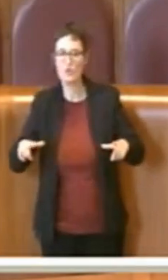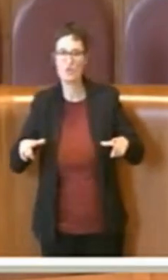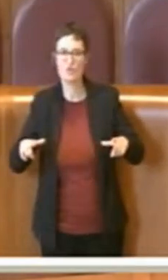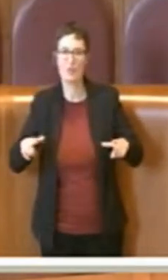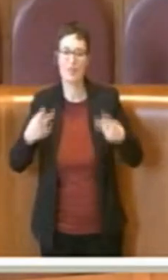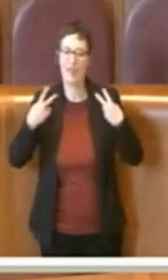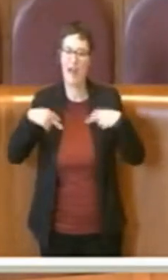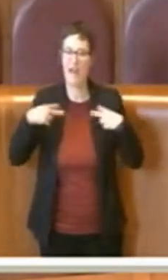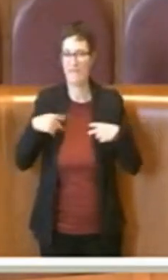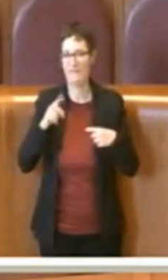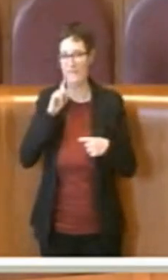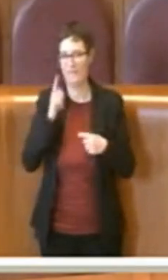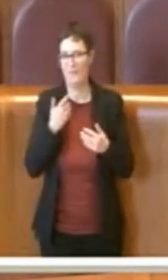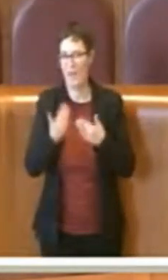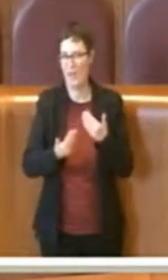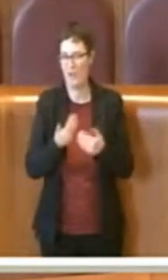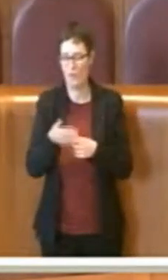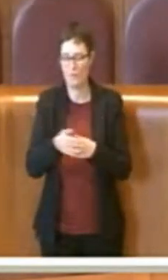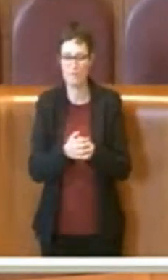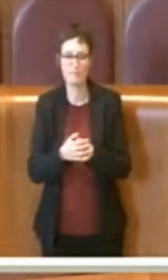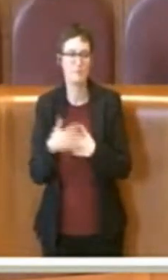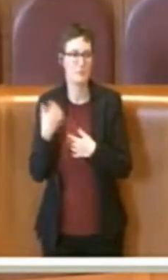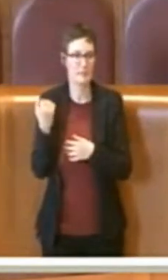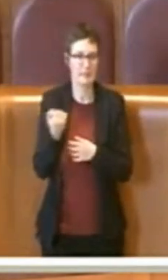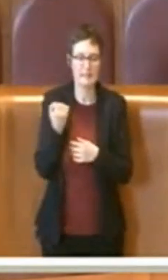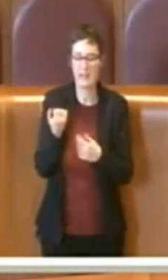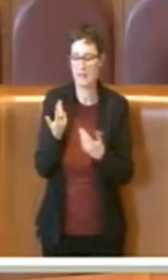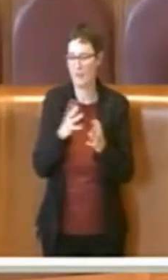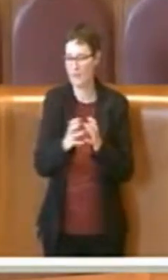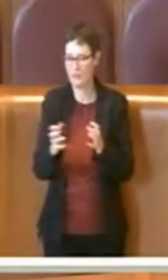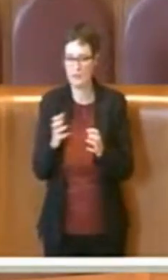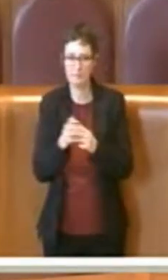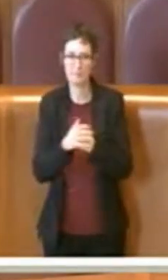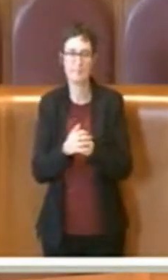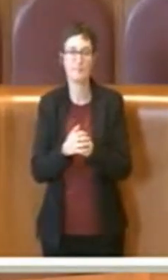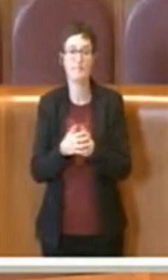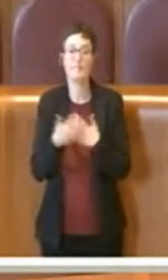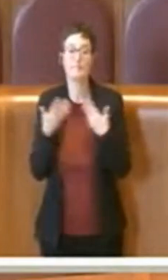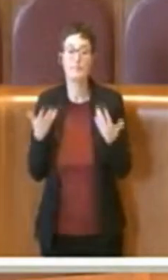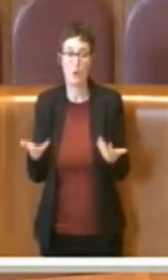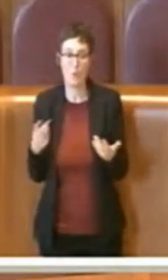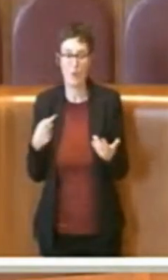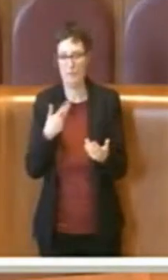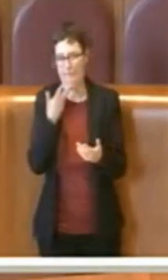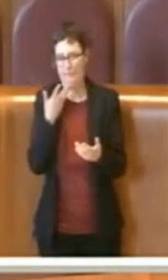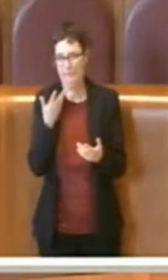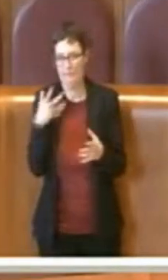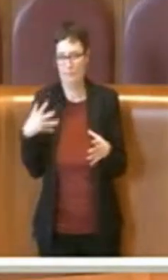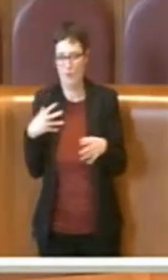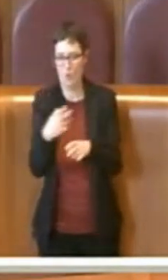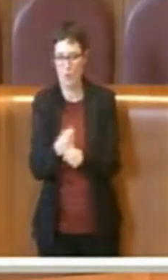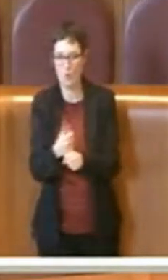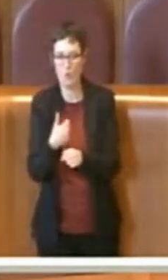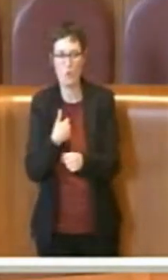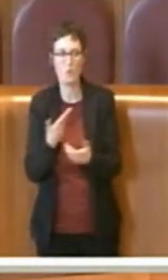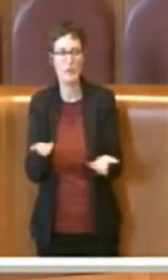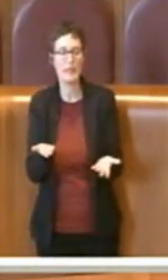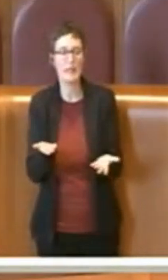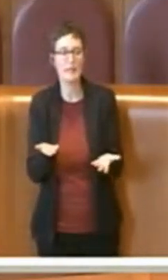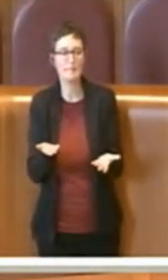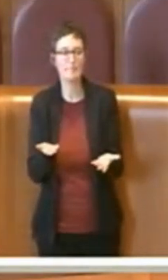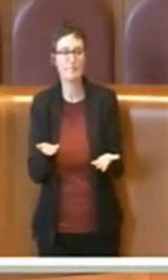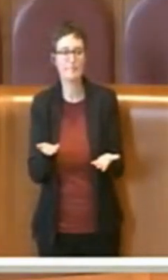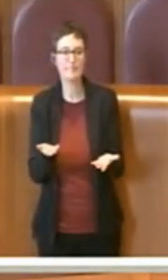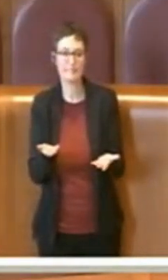i servizi e ovviamente quei provvedimenti che l'amministrazione deve adottare. Quindi, concludendo, Presidente, questa si tratta